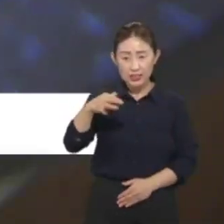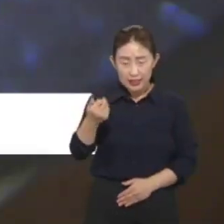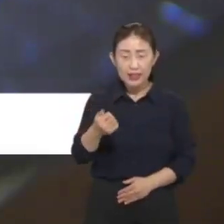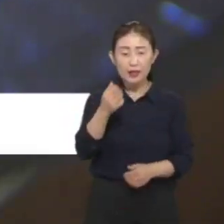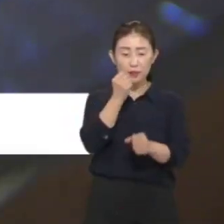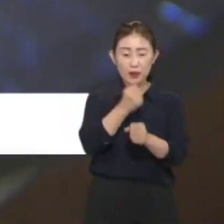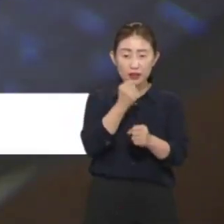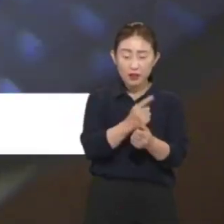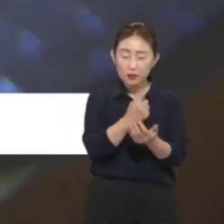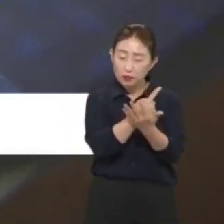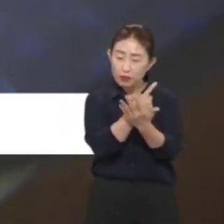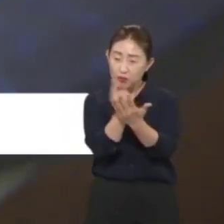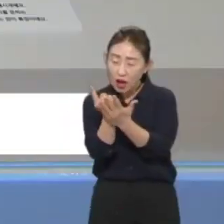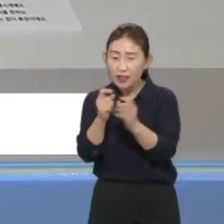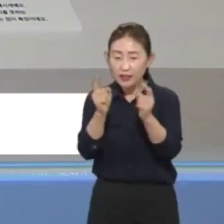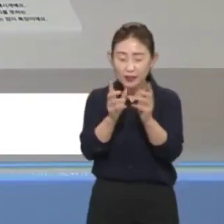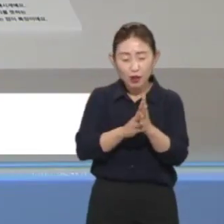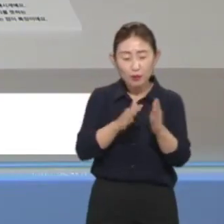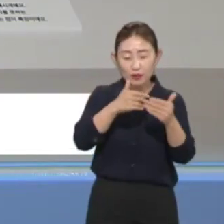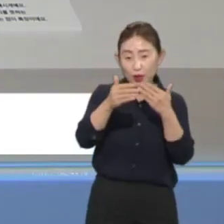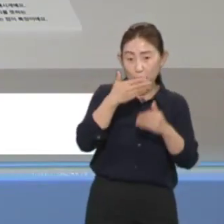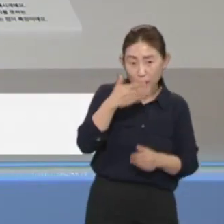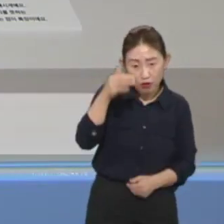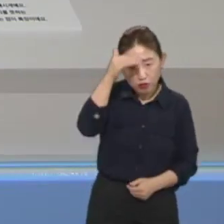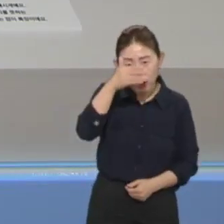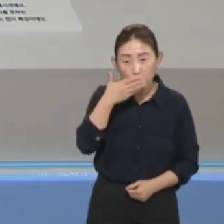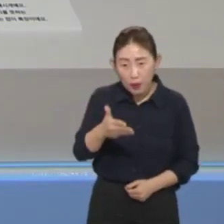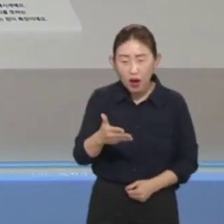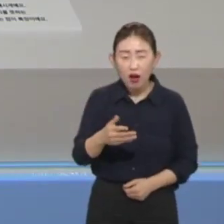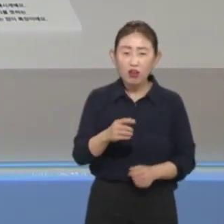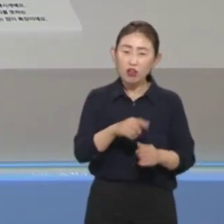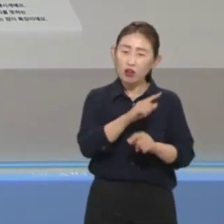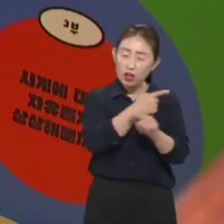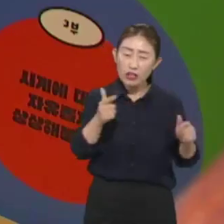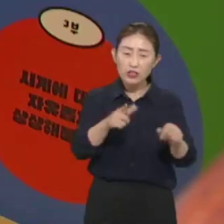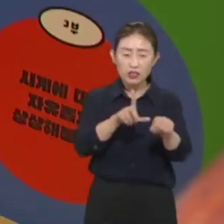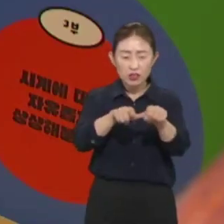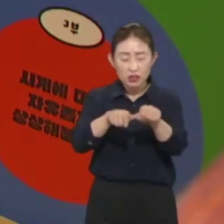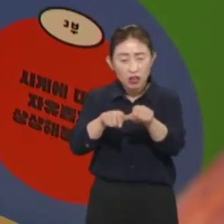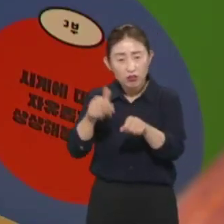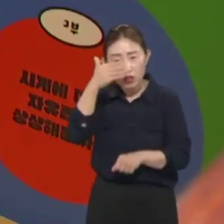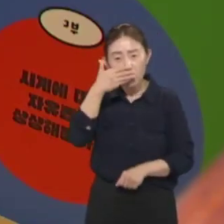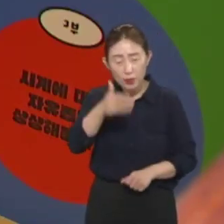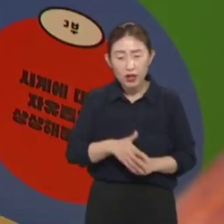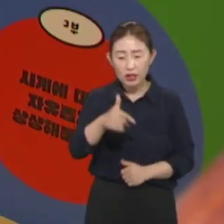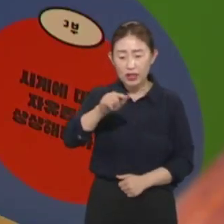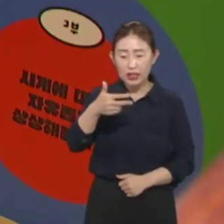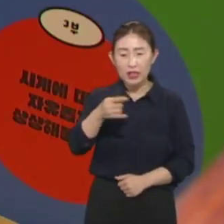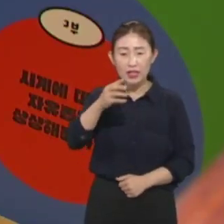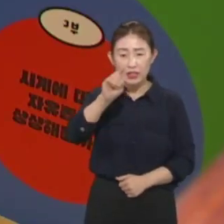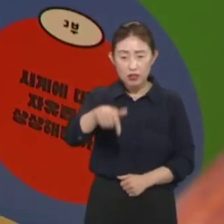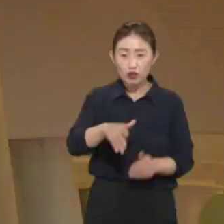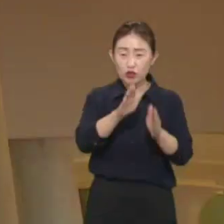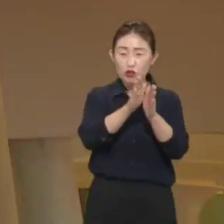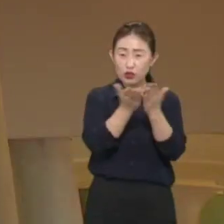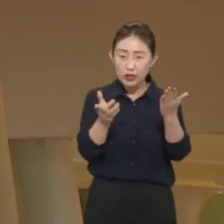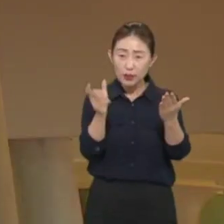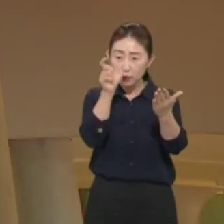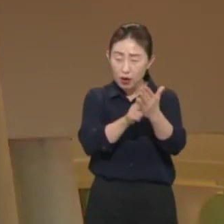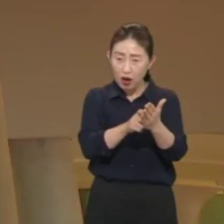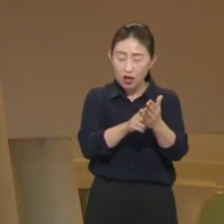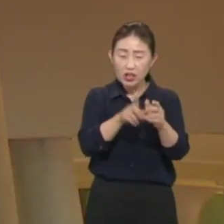앙부일구의 원리를 직접 체험할 수 있고 다양한 해시계를 만날 수 있습니다. 기네스북에 등재된 대전의 시계탑,